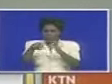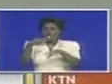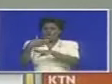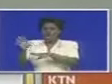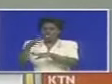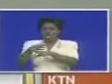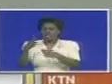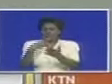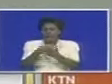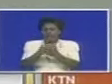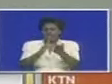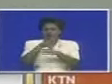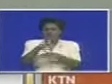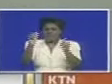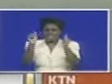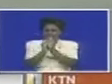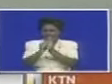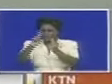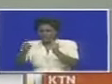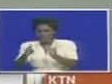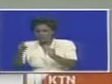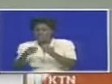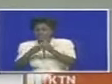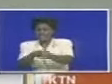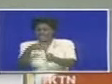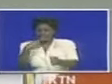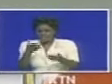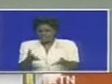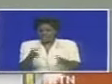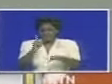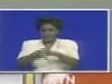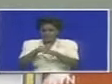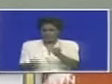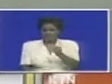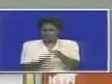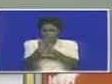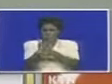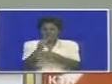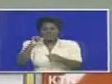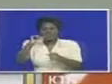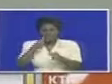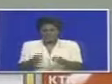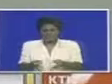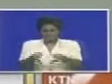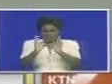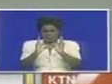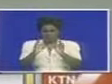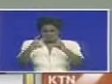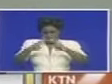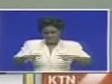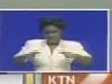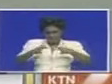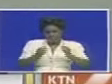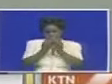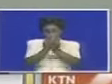shilingi bilioni 10 kila mwaka. Viongozi hao wameyasema haya walipozindua rasmi meli ya kwanza ya utafiti katika bandari